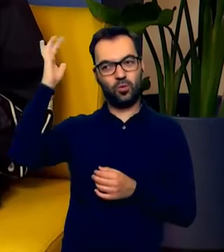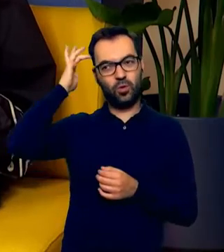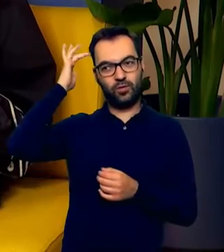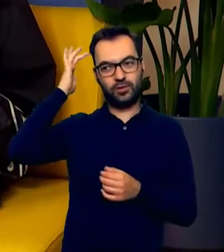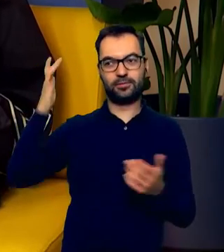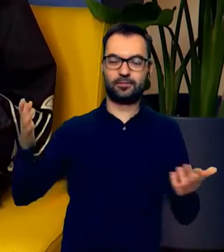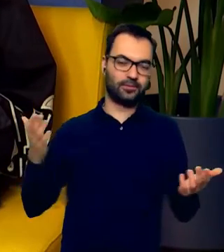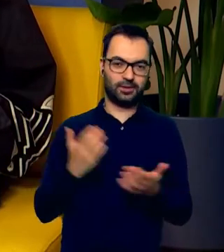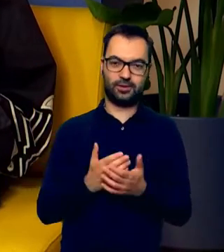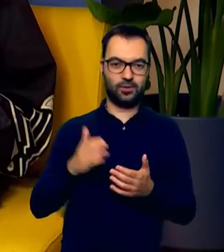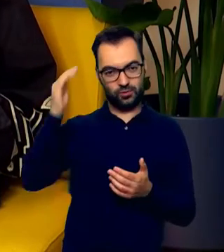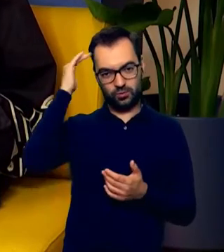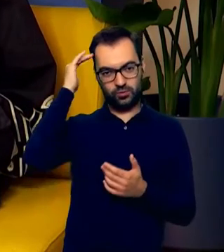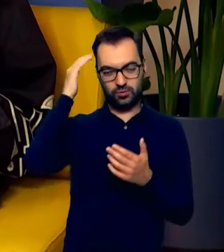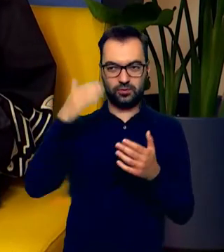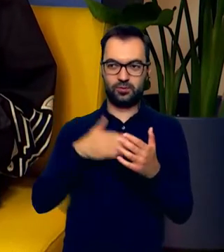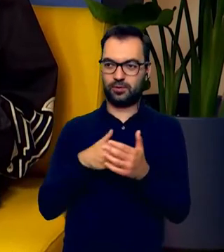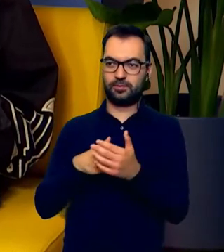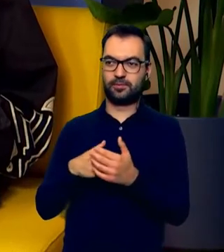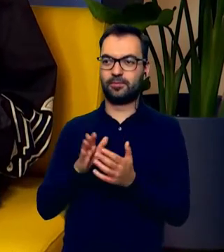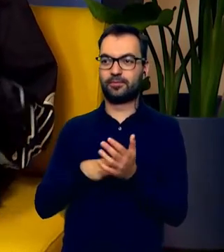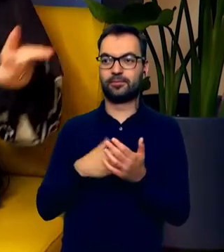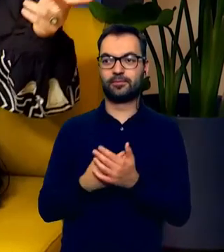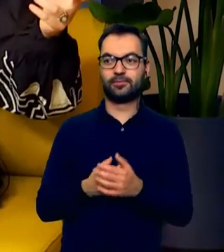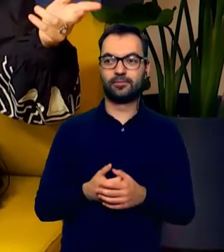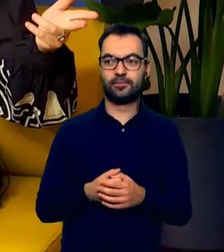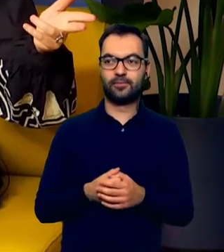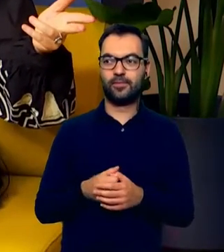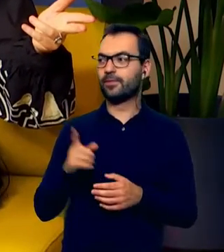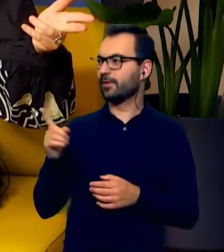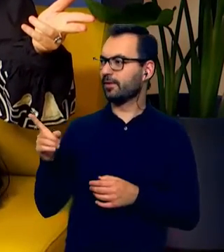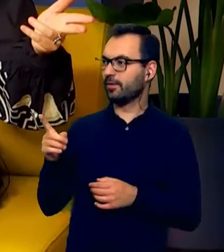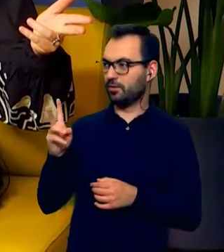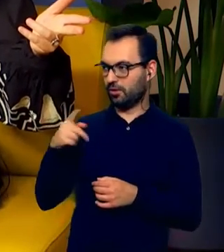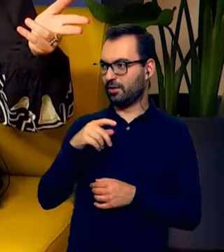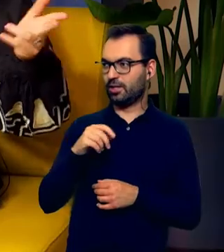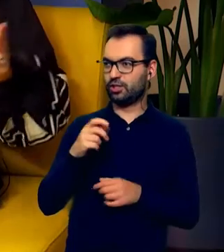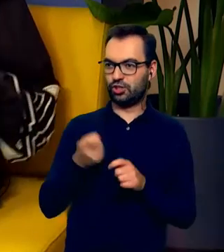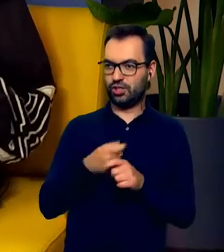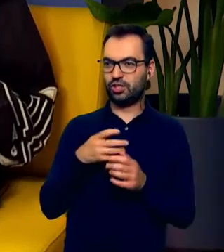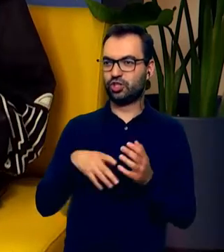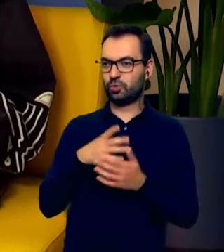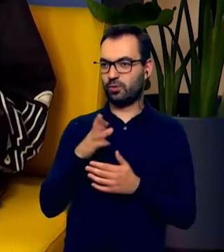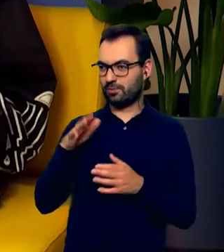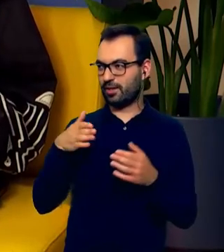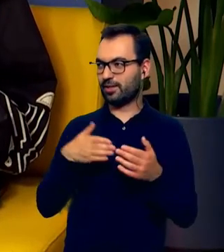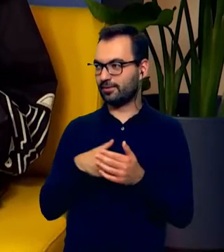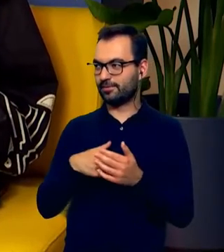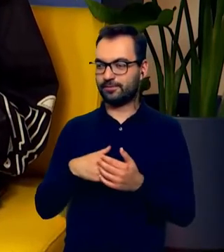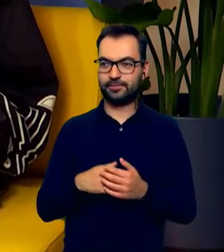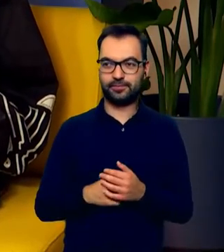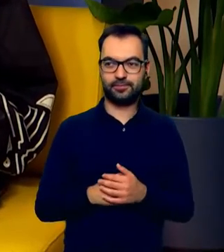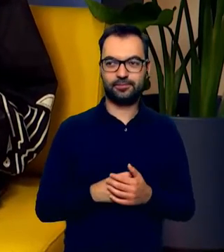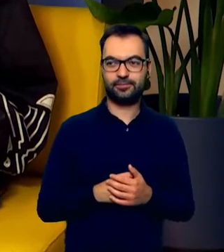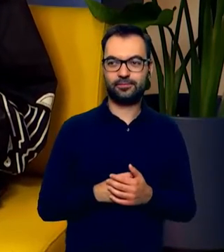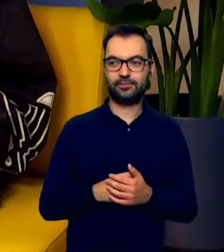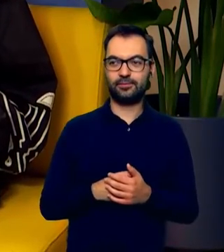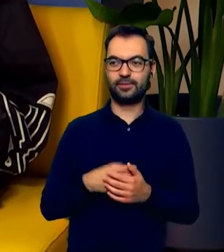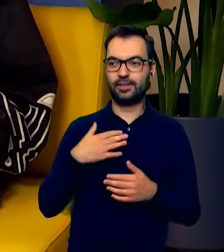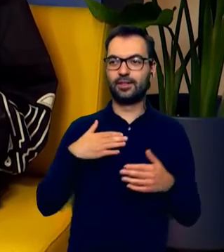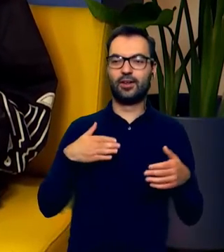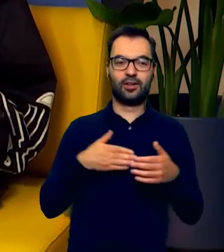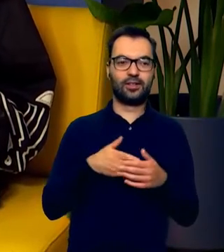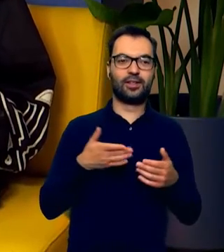wiesz, swojej własnej. Że na przykład, wiesz, widzisz... Tak, ona ma ograniczenia w głowie? Tak, to jest widać. Taka figura. No, mam